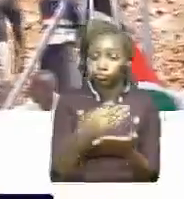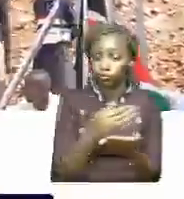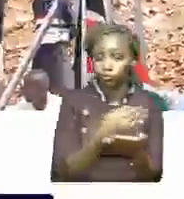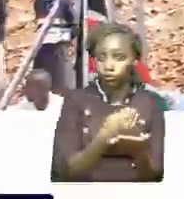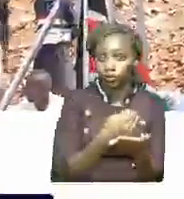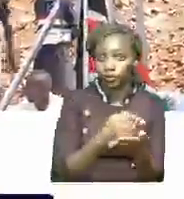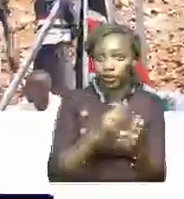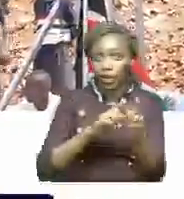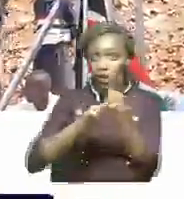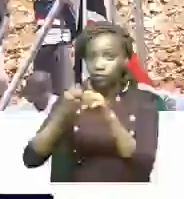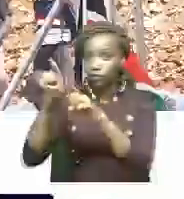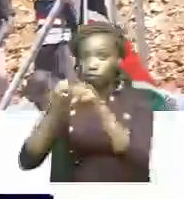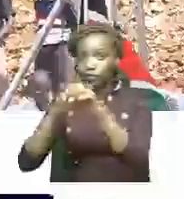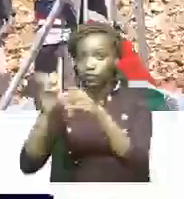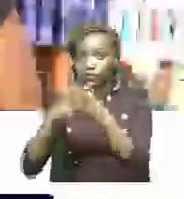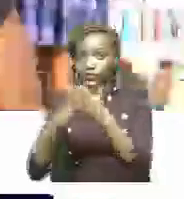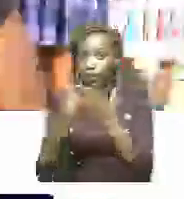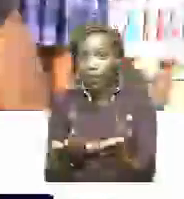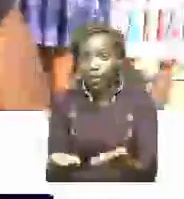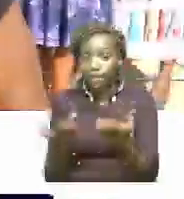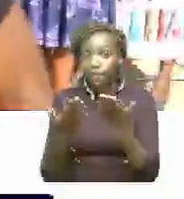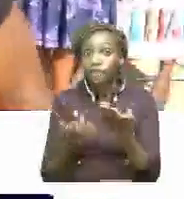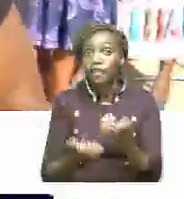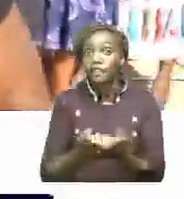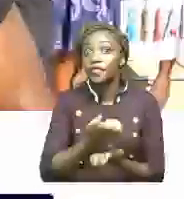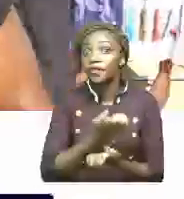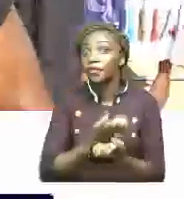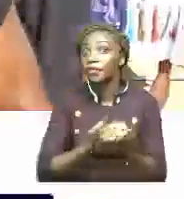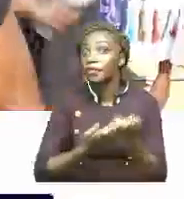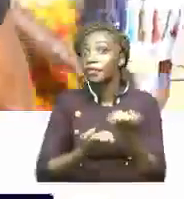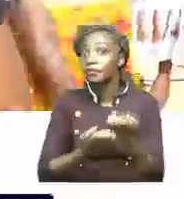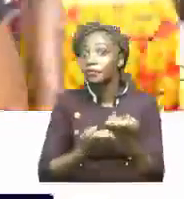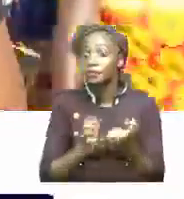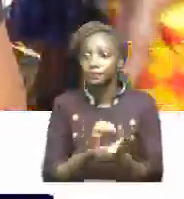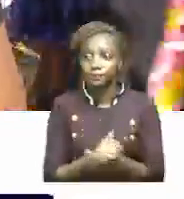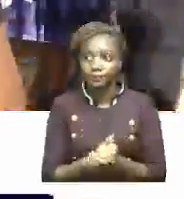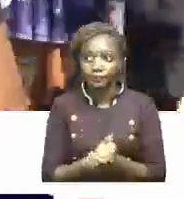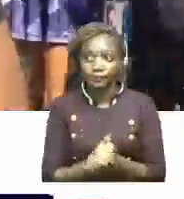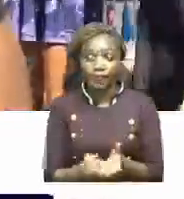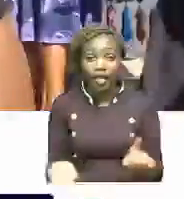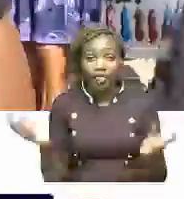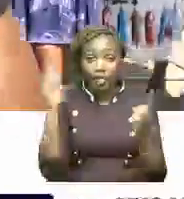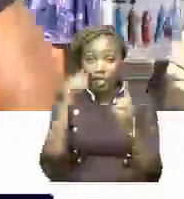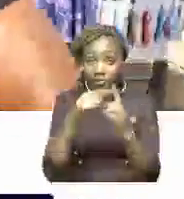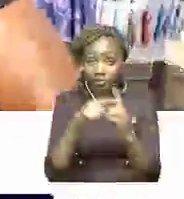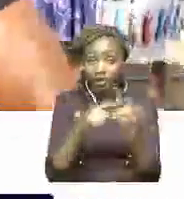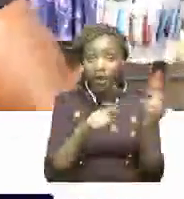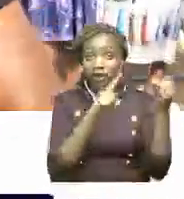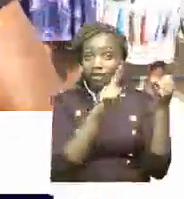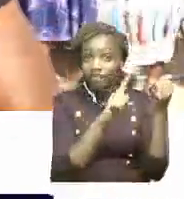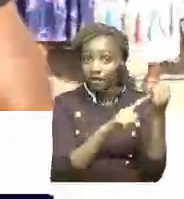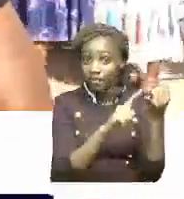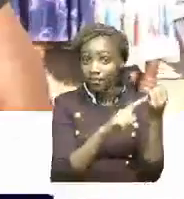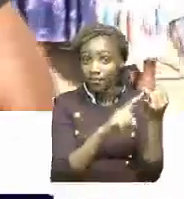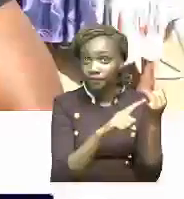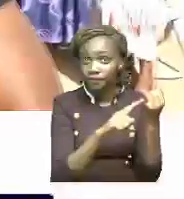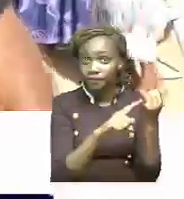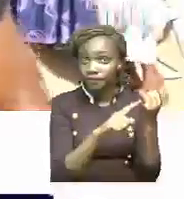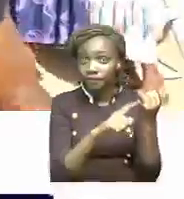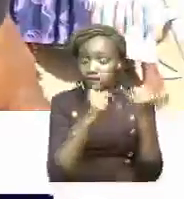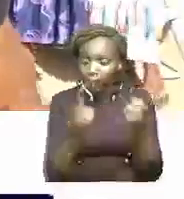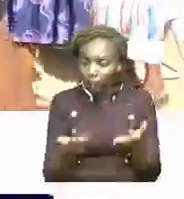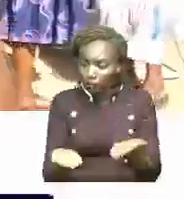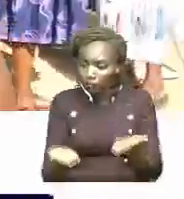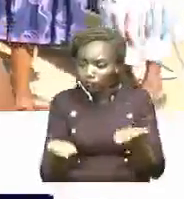na pia kukuza uchumi. Na lengo la tamasha hizi nambari moja ni kujaribu kupanua